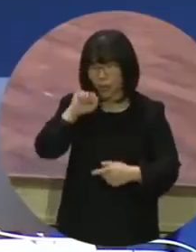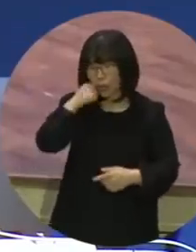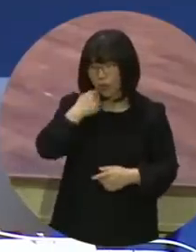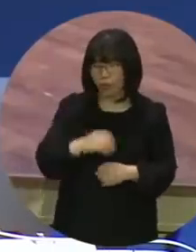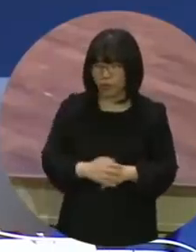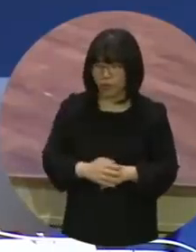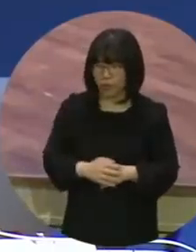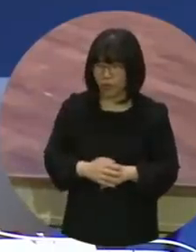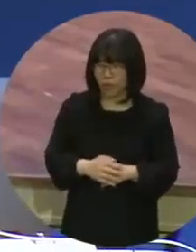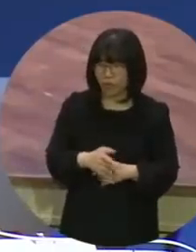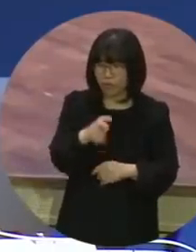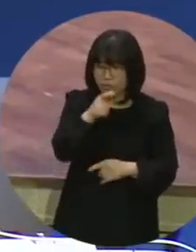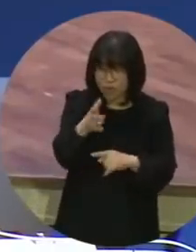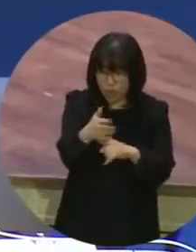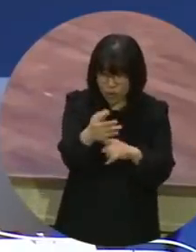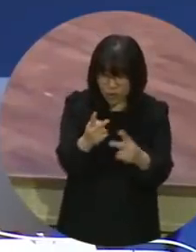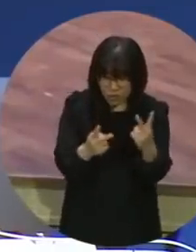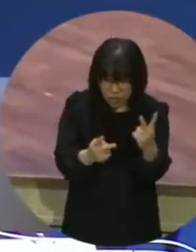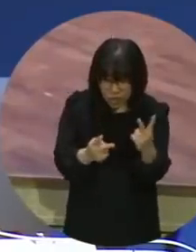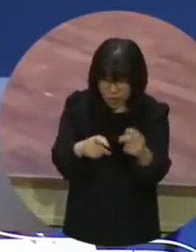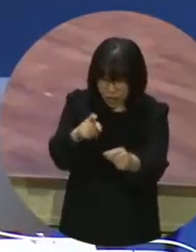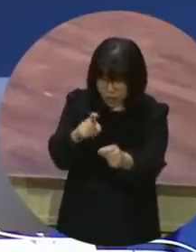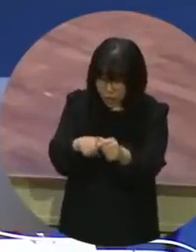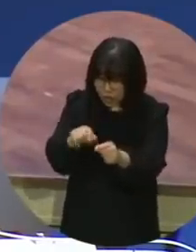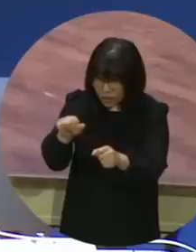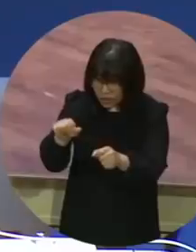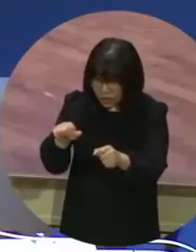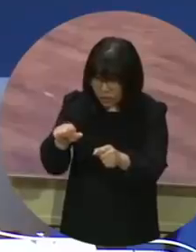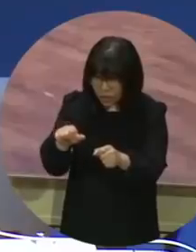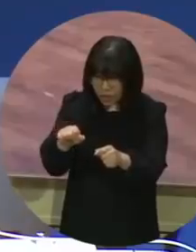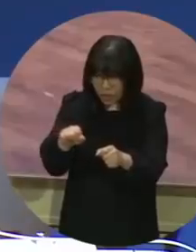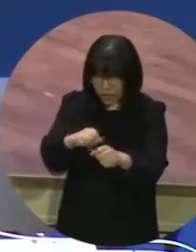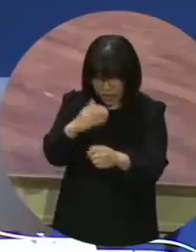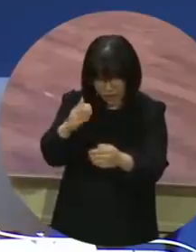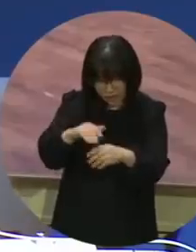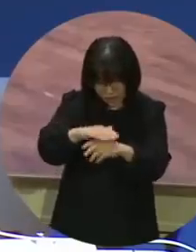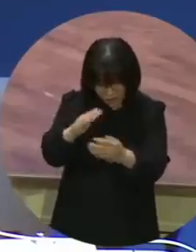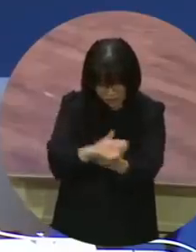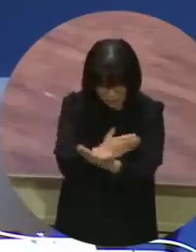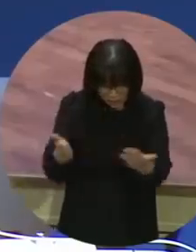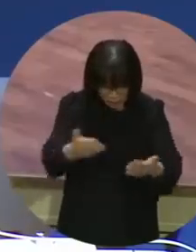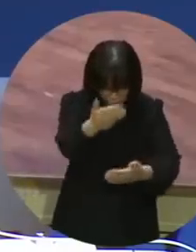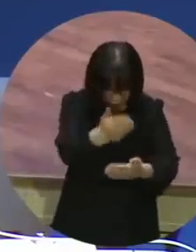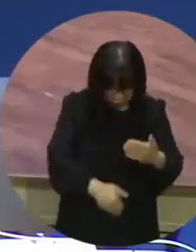이해됩니까? 초이성적이지. 하나님 하시면 뭘 못하시겠냐고.